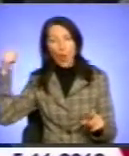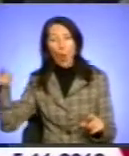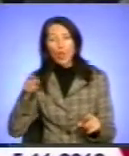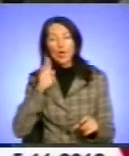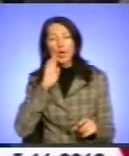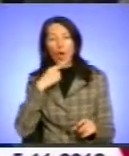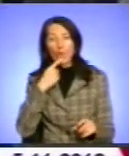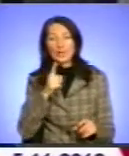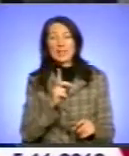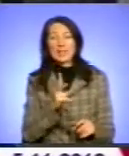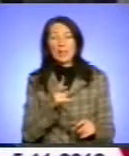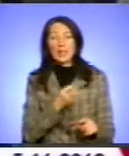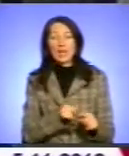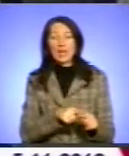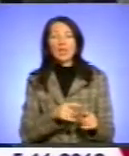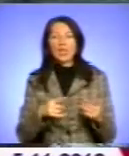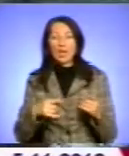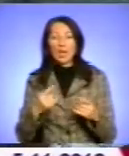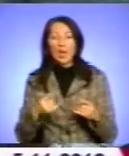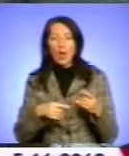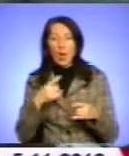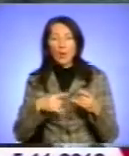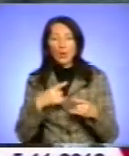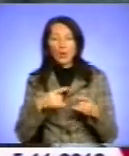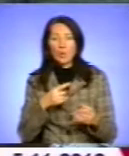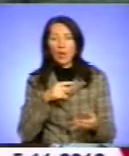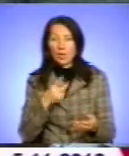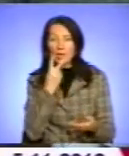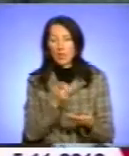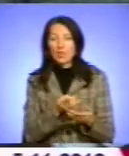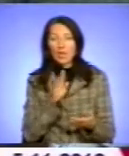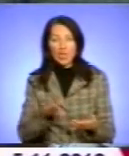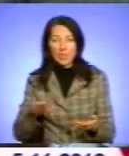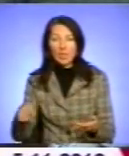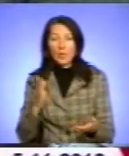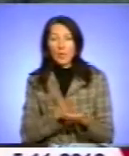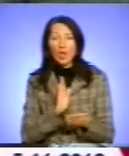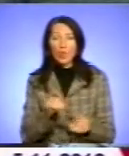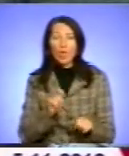переглядають малята, має бути особливий контроль. В наших мультфільмах, теперішніх, сьогоднішніх,